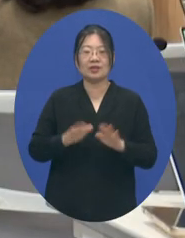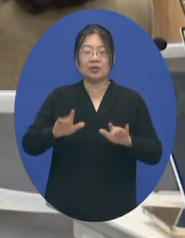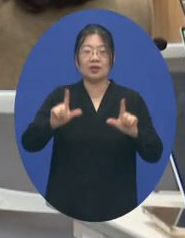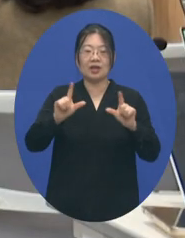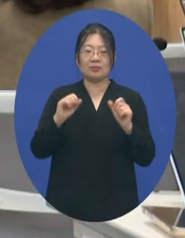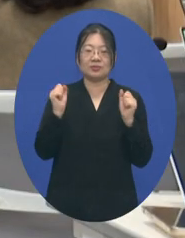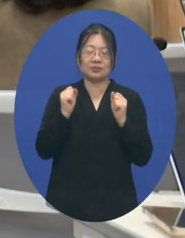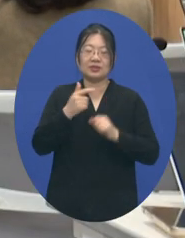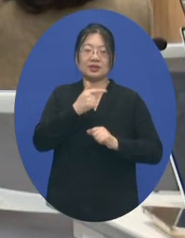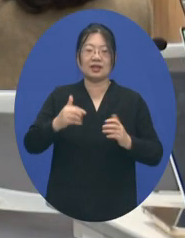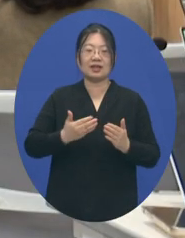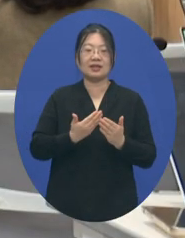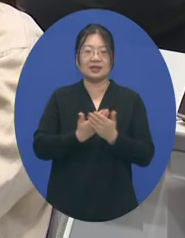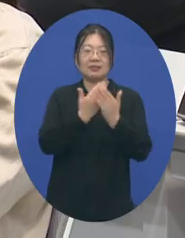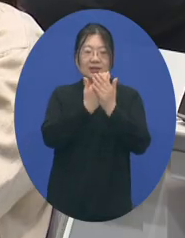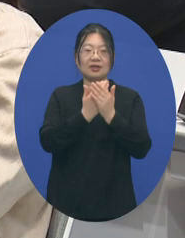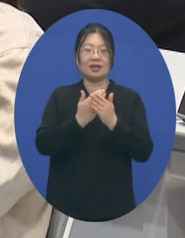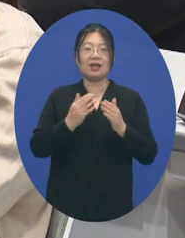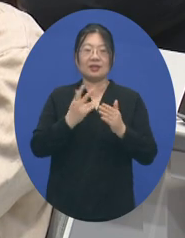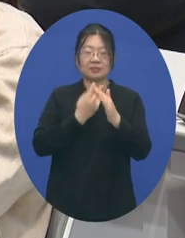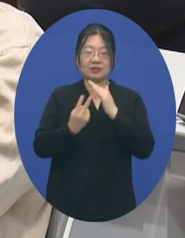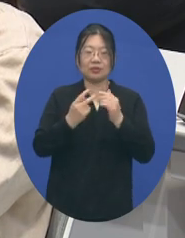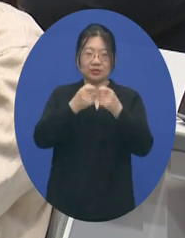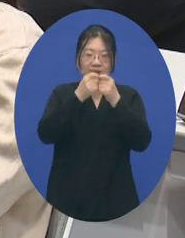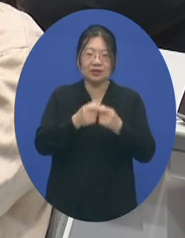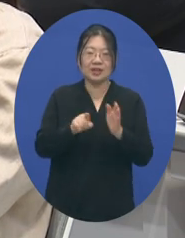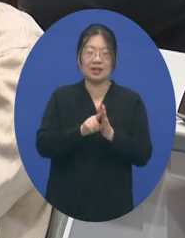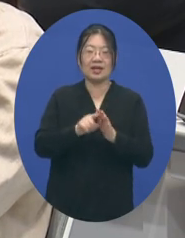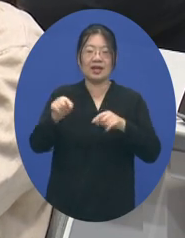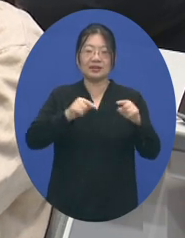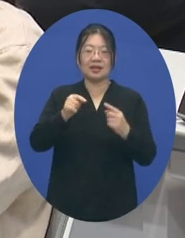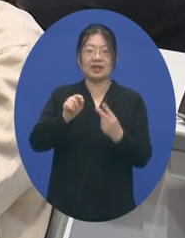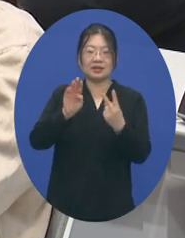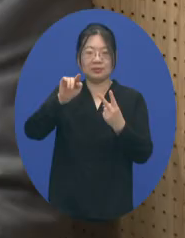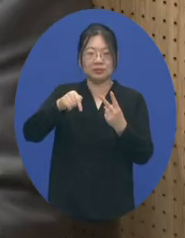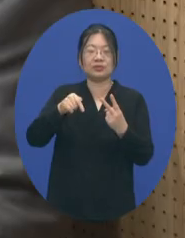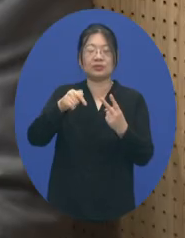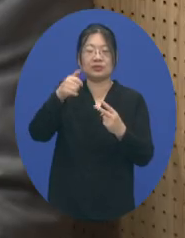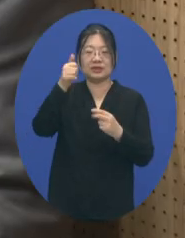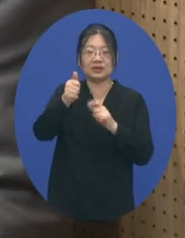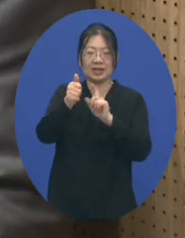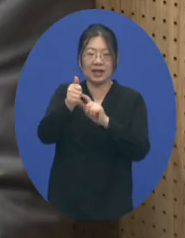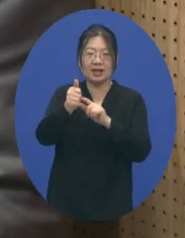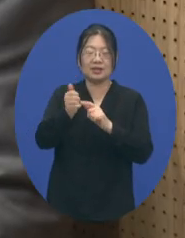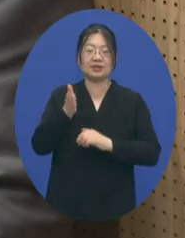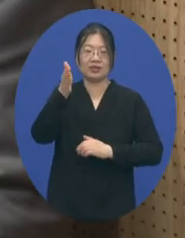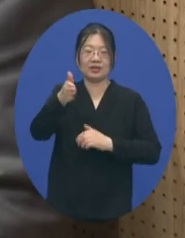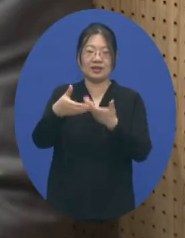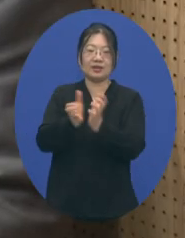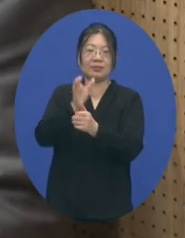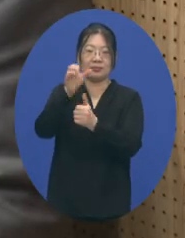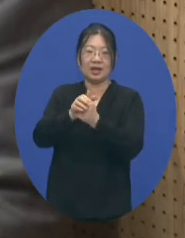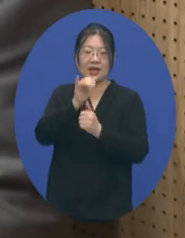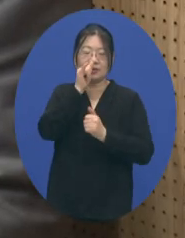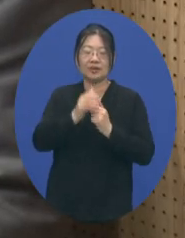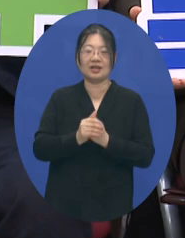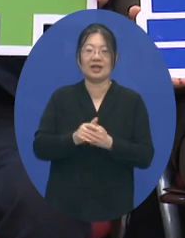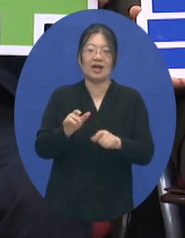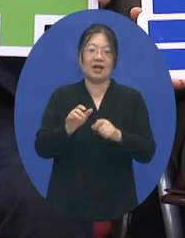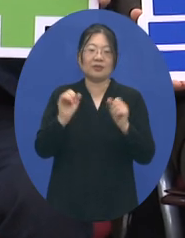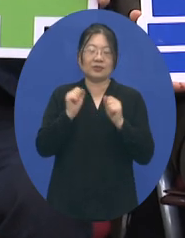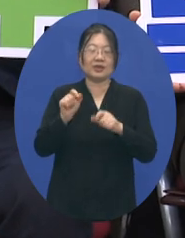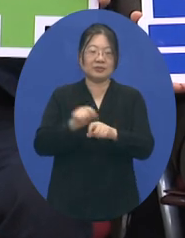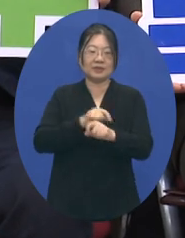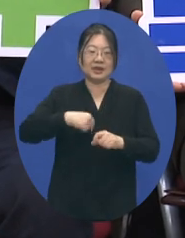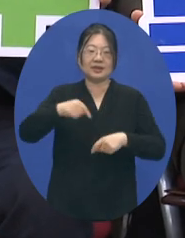북부 대개발 비전 구체화를 위해 행정이부지사를 단장으로 하는 북부 대개발 전담 조직을 출범하고 북부 특별자치도의